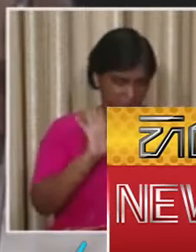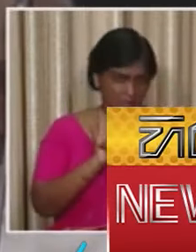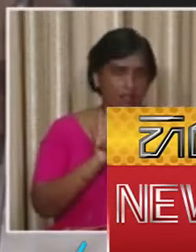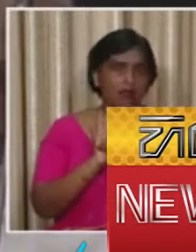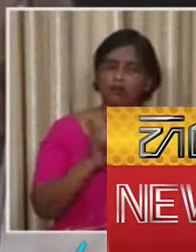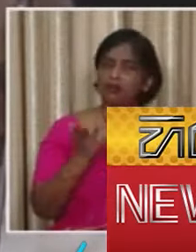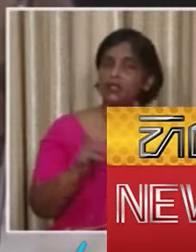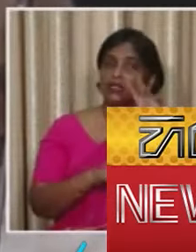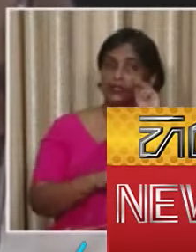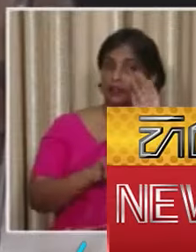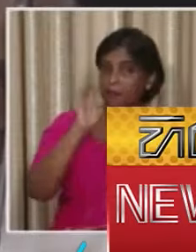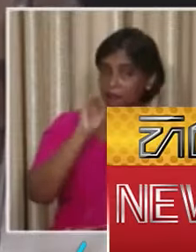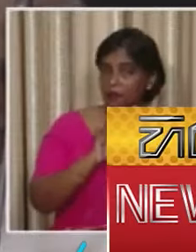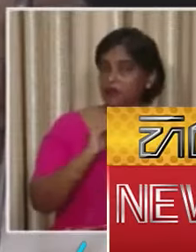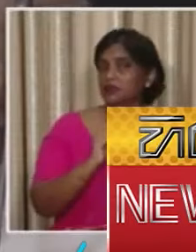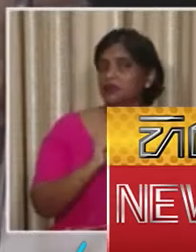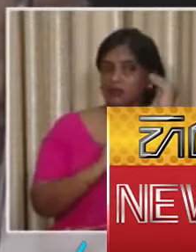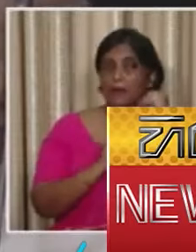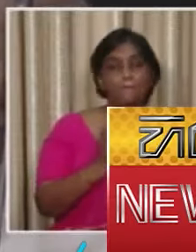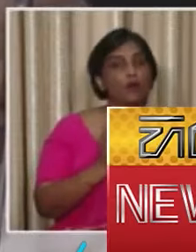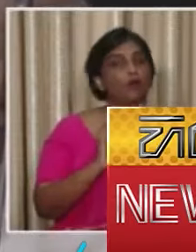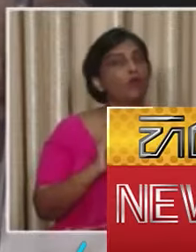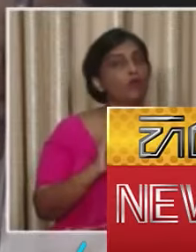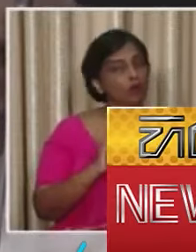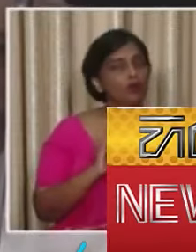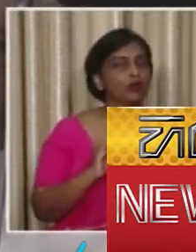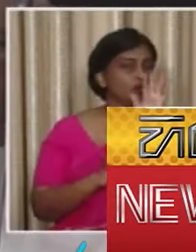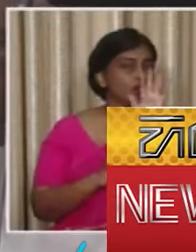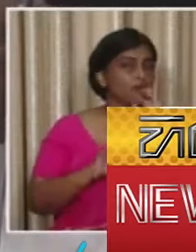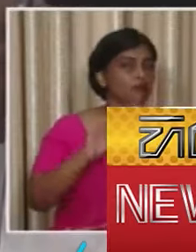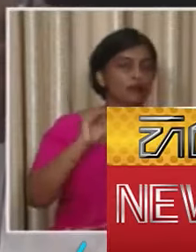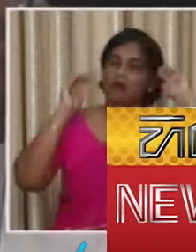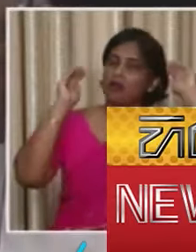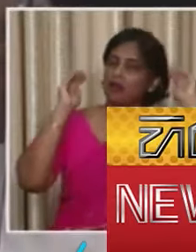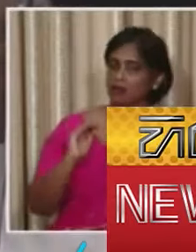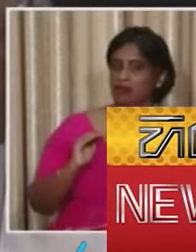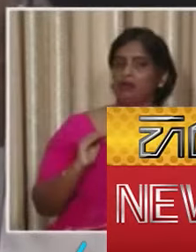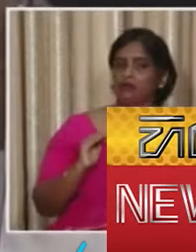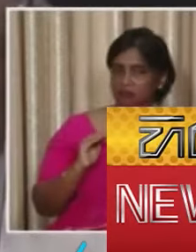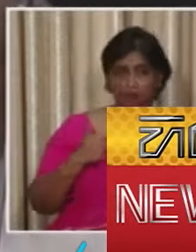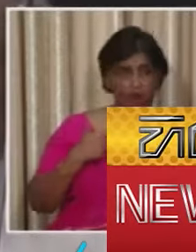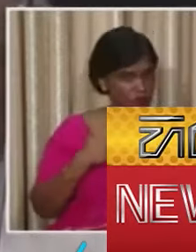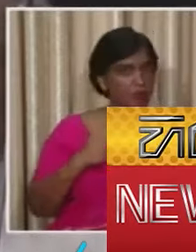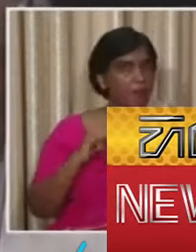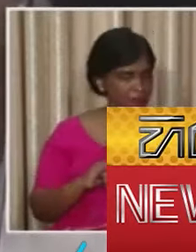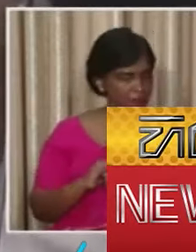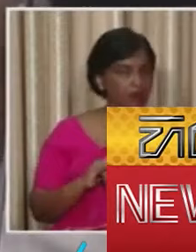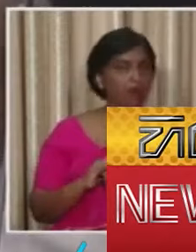අසුභාරංචියක්ද? 30%කට වඩා ඉහළ නැගතිබුණු බැංකු පොලිය 9%ක් පමණ දක්වා පහළ වැටීම